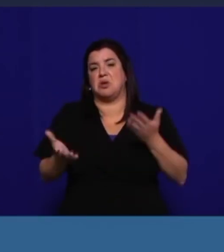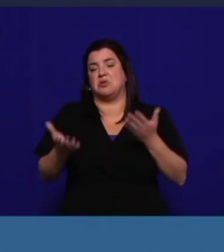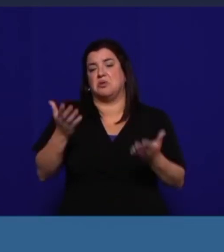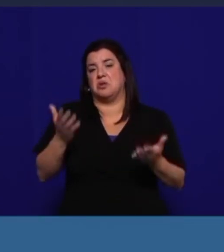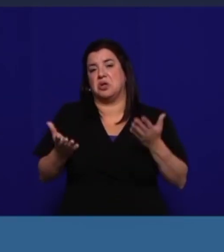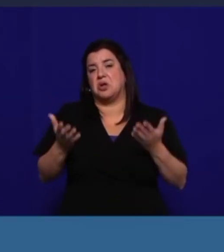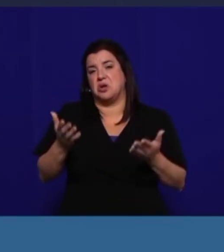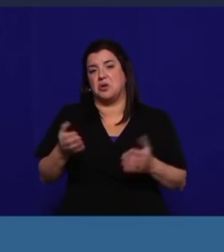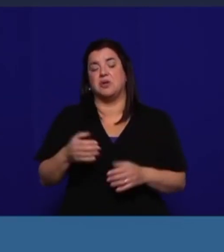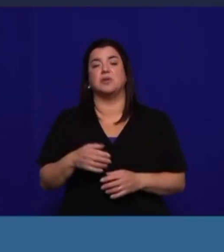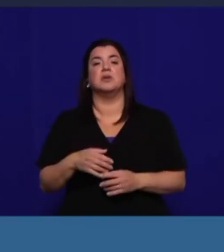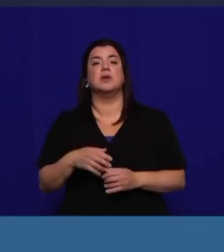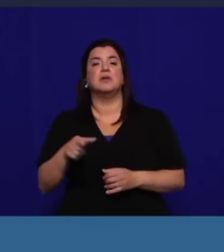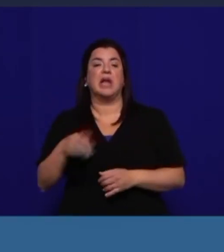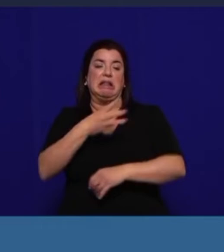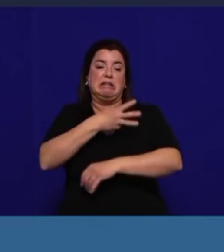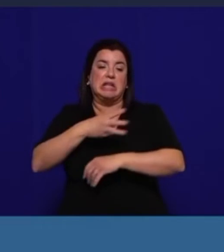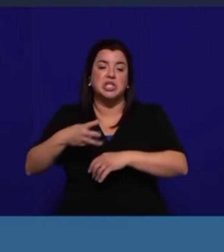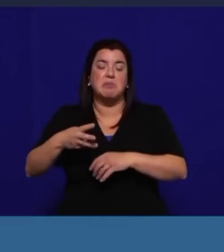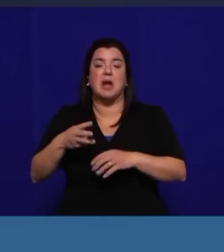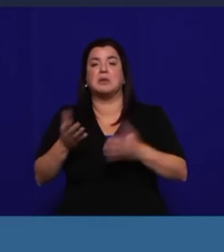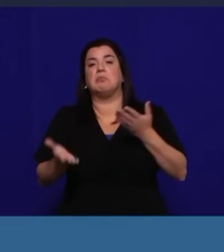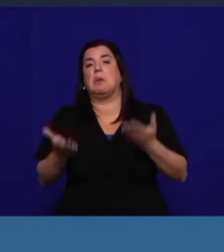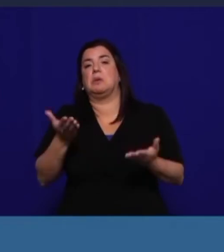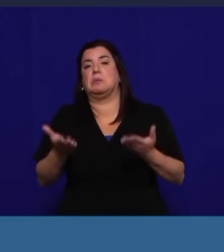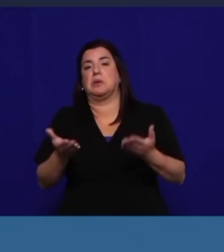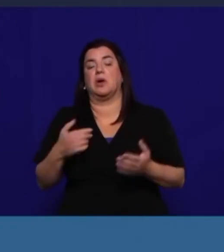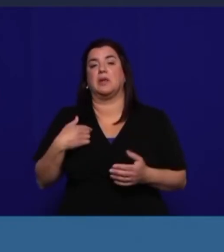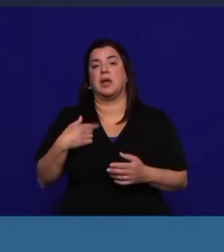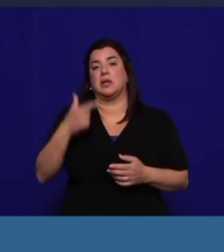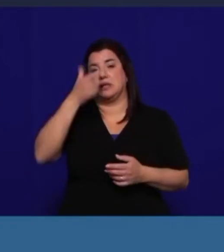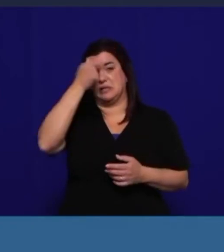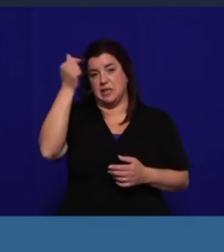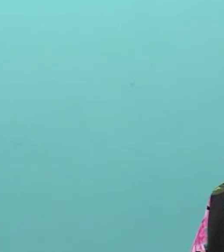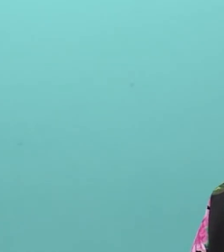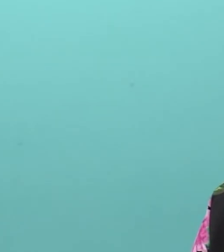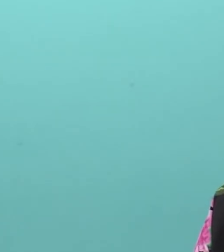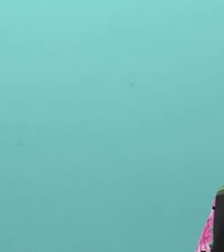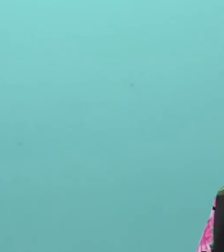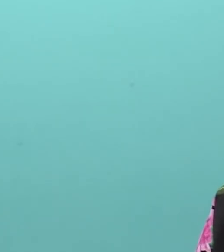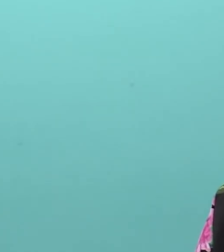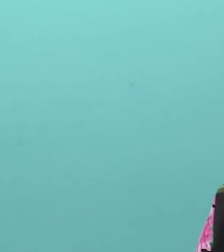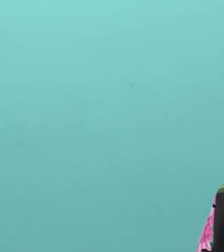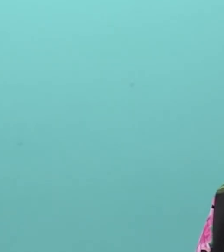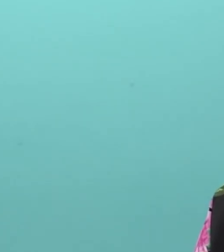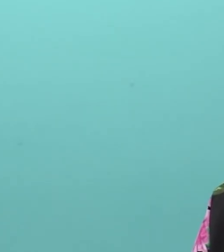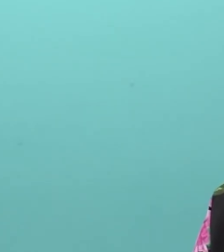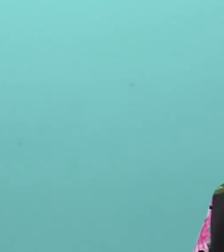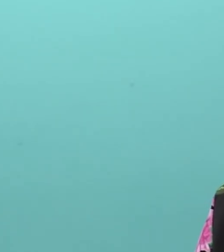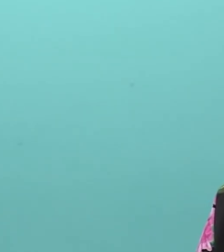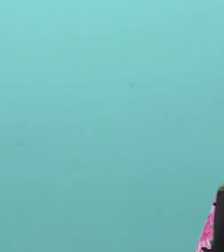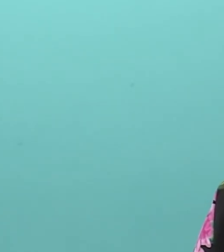t-tilqim l-ewwel doża u t-tieni doża jkunu saru skont il-clinical trials li jkunu qegħdin isiru. Tul il-bulletin mediku